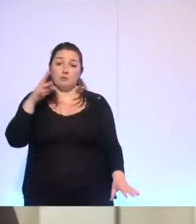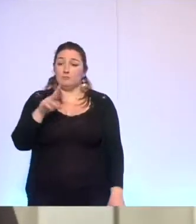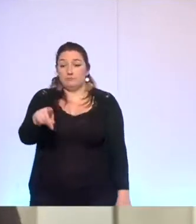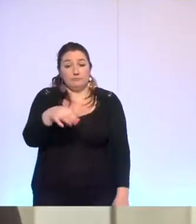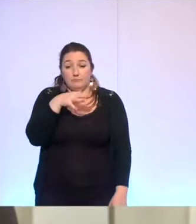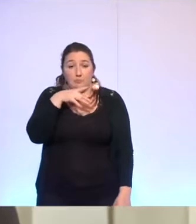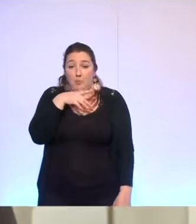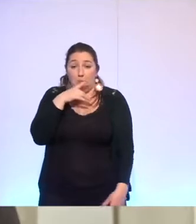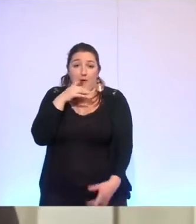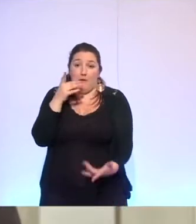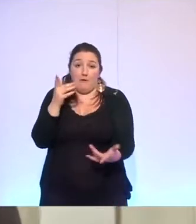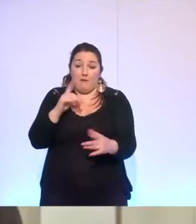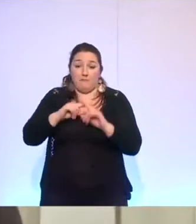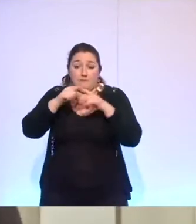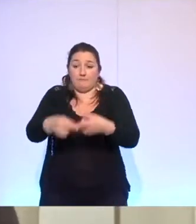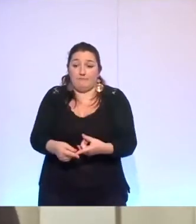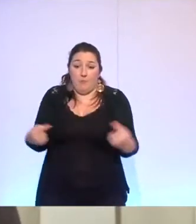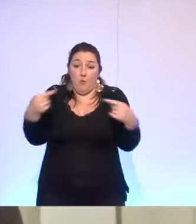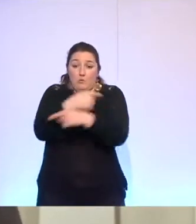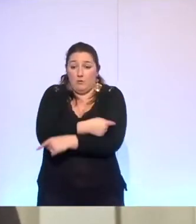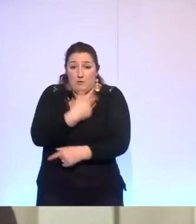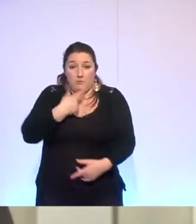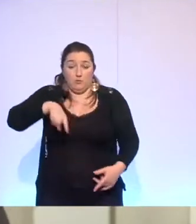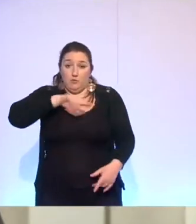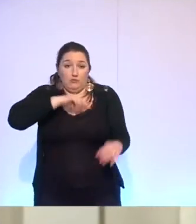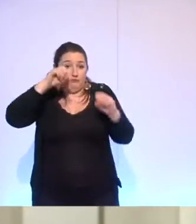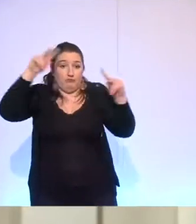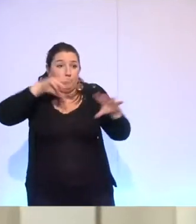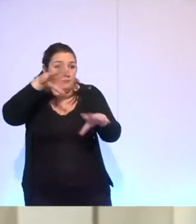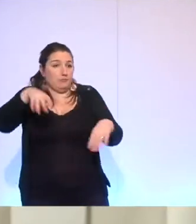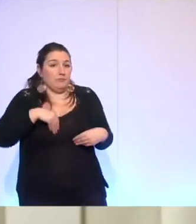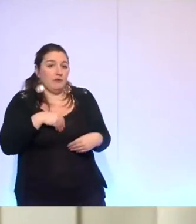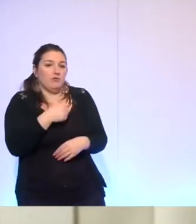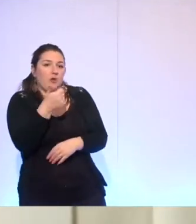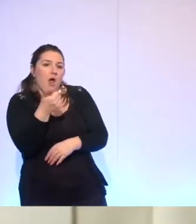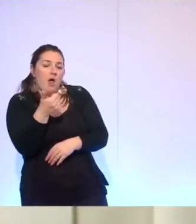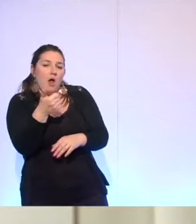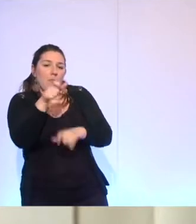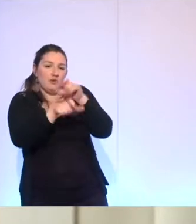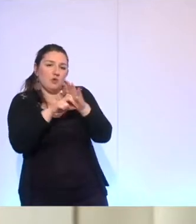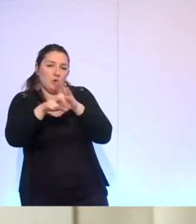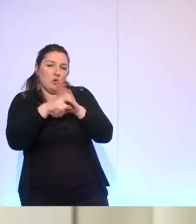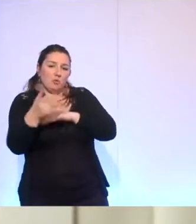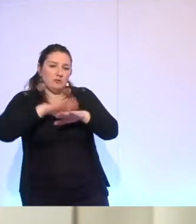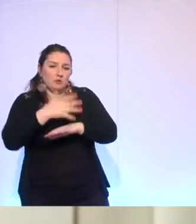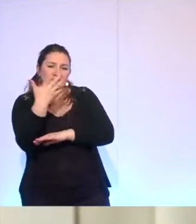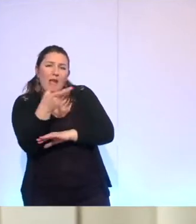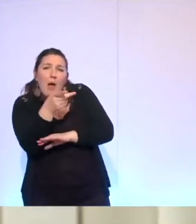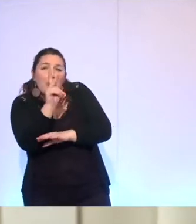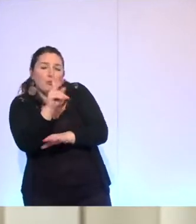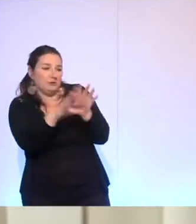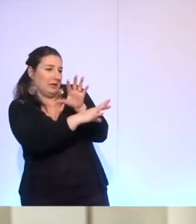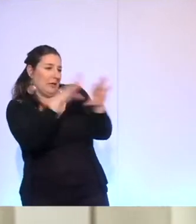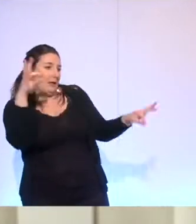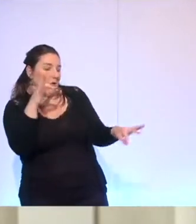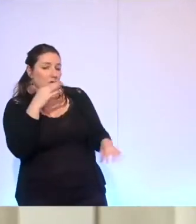acte. Vous avez été élu par à peine un peu plus d'un Grenoblois sur cinq et cela doit tous